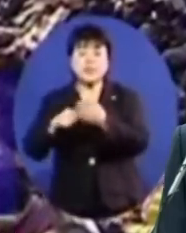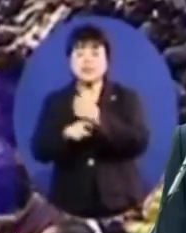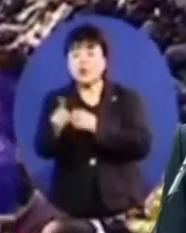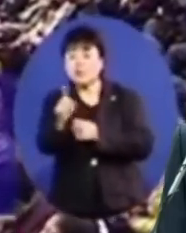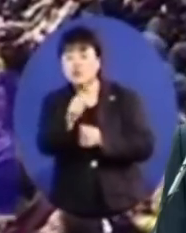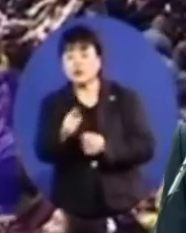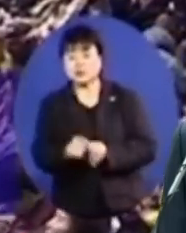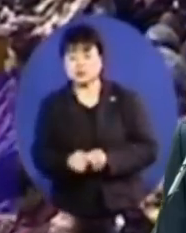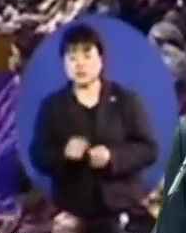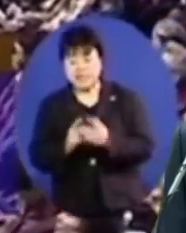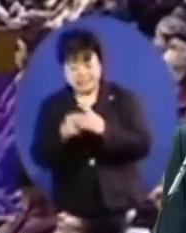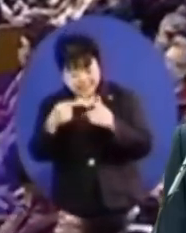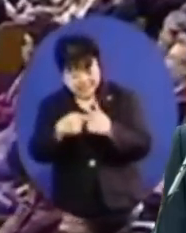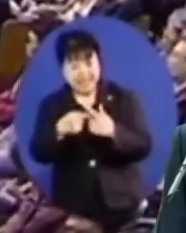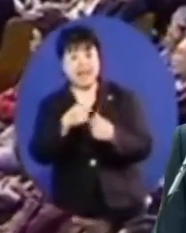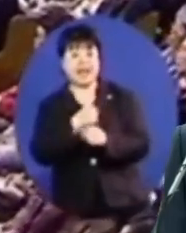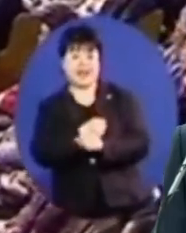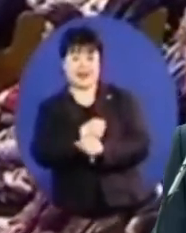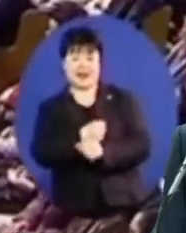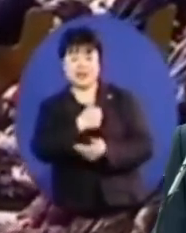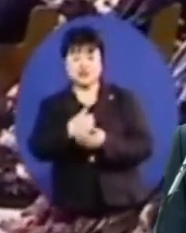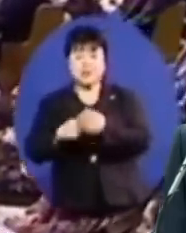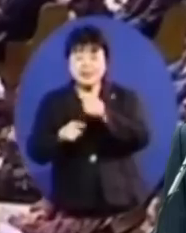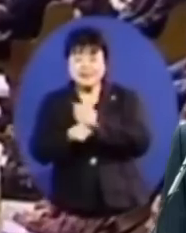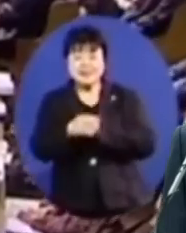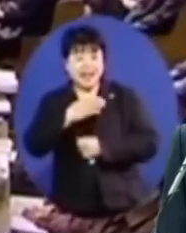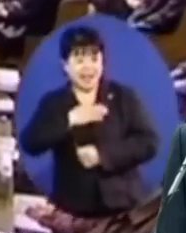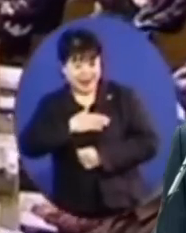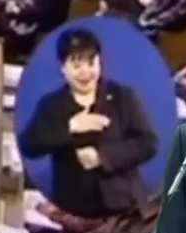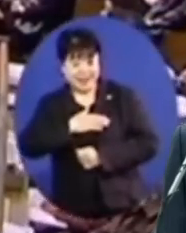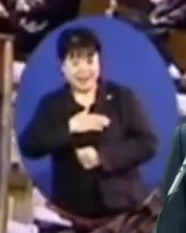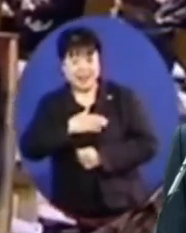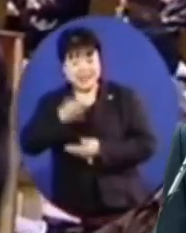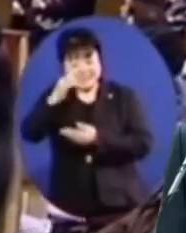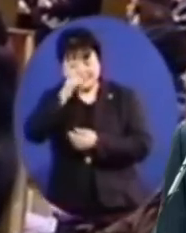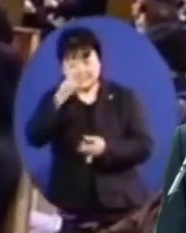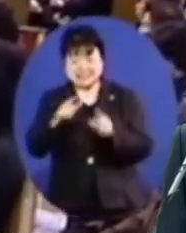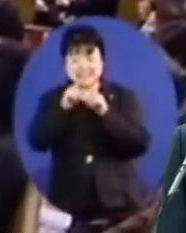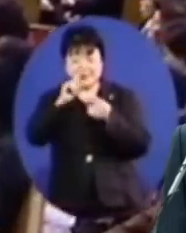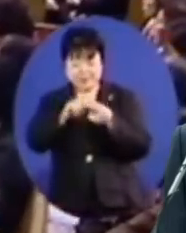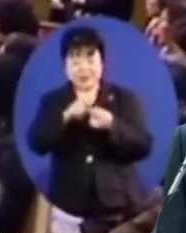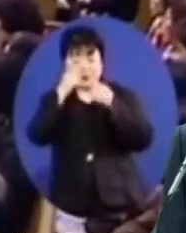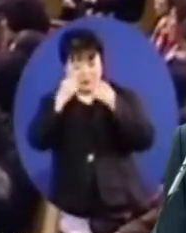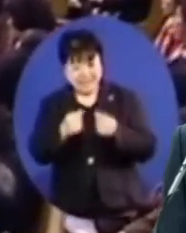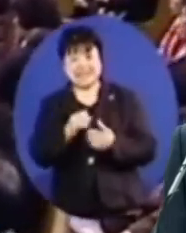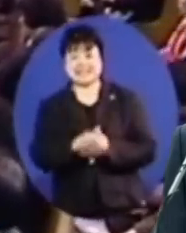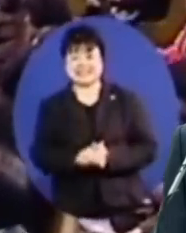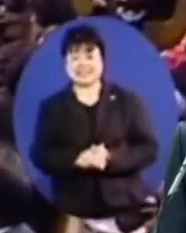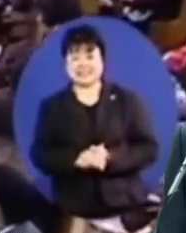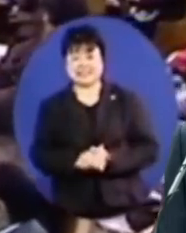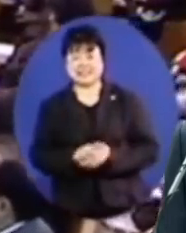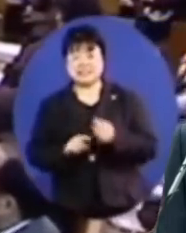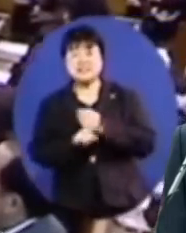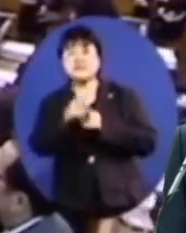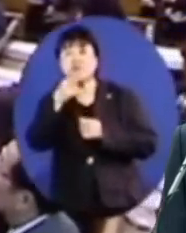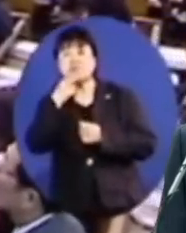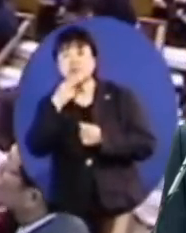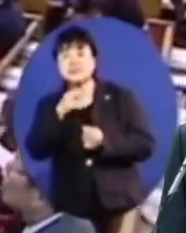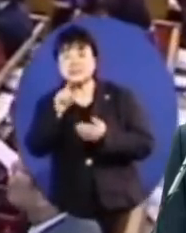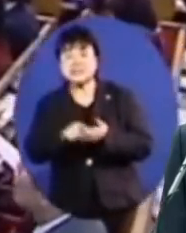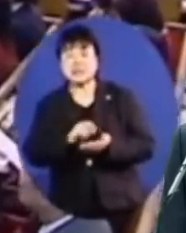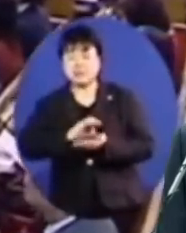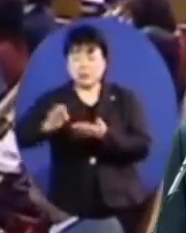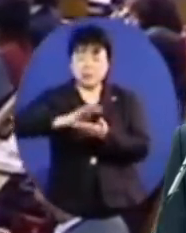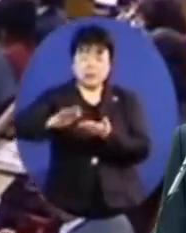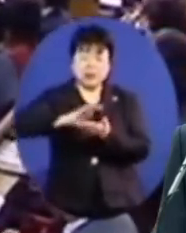무엇인가 이해하라. 주의 뜻을 알아 가치 있는 일로 인생을 보내야지 무가치하게 세월을